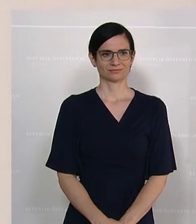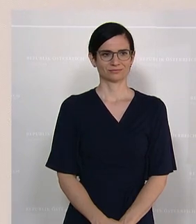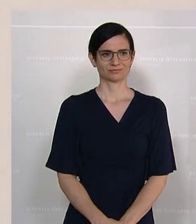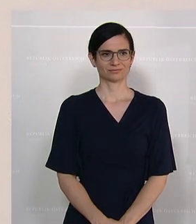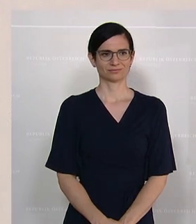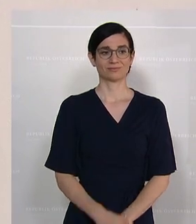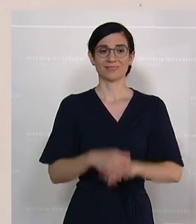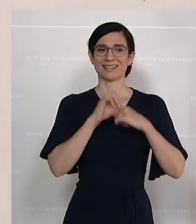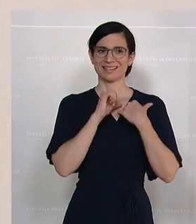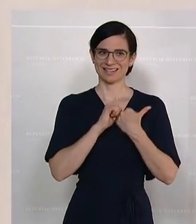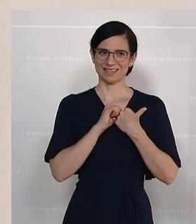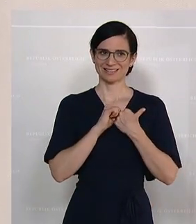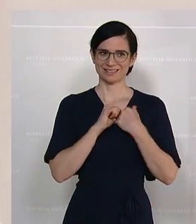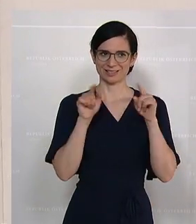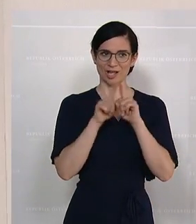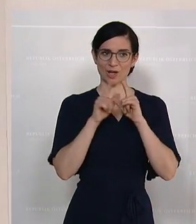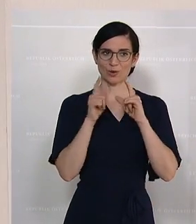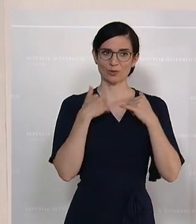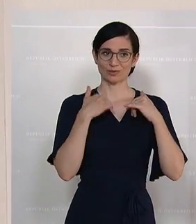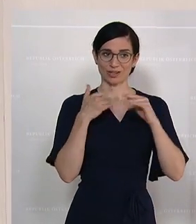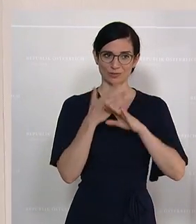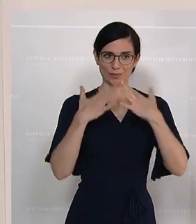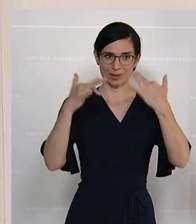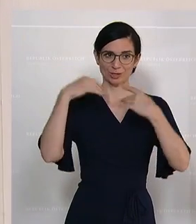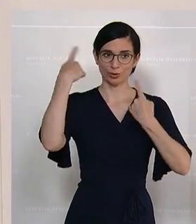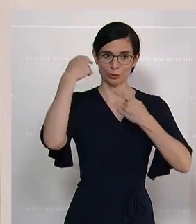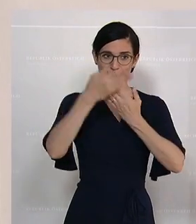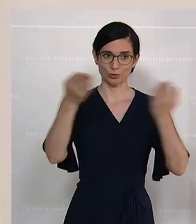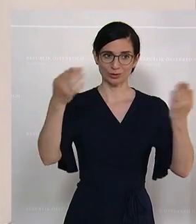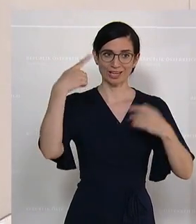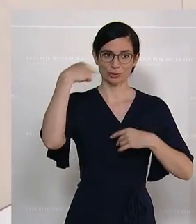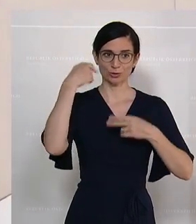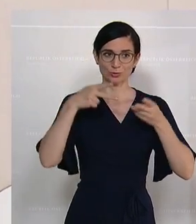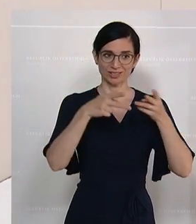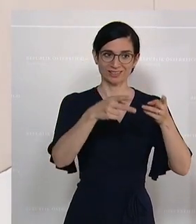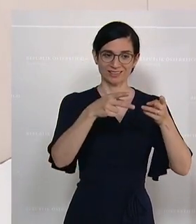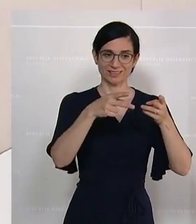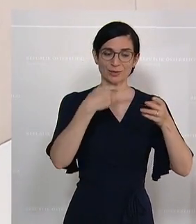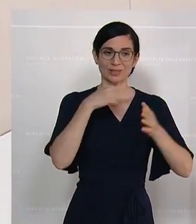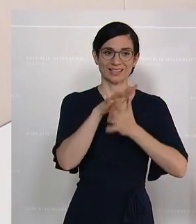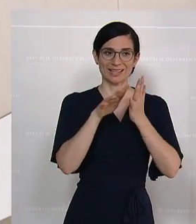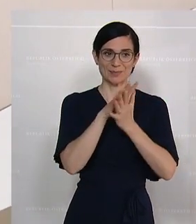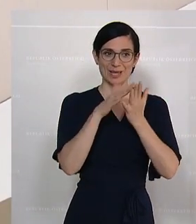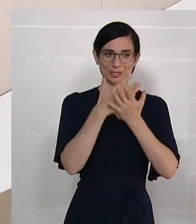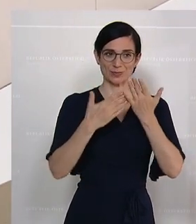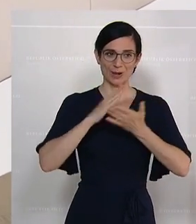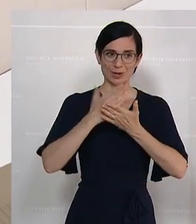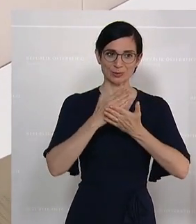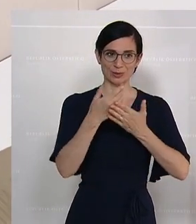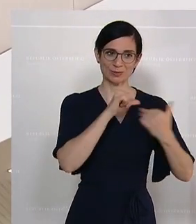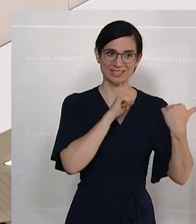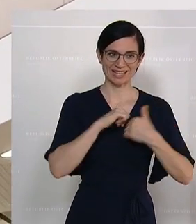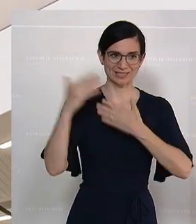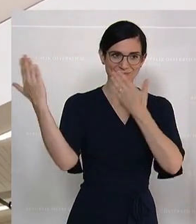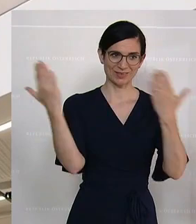und ganz herzlich auch das parlament so wie ich die ich die studenten der studienrichtung gebärden toll mit herzlich willkommen